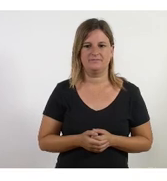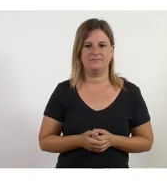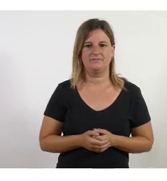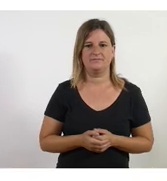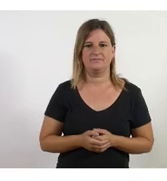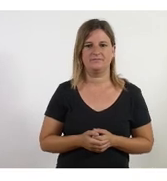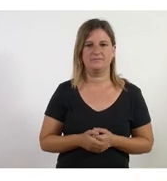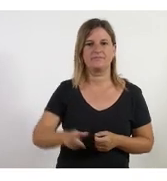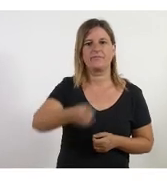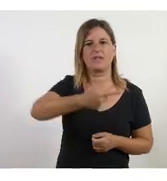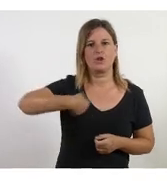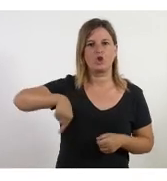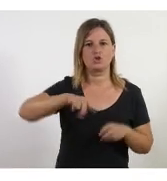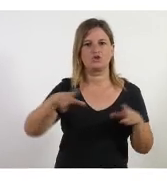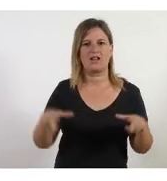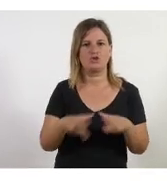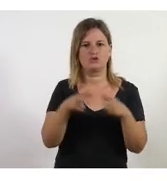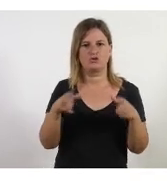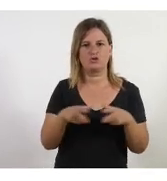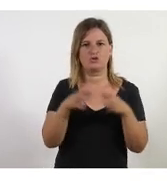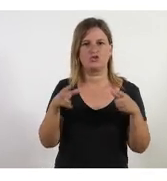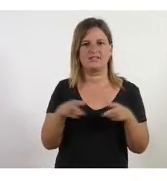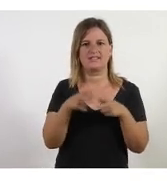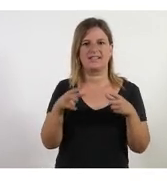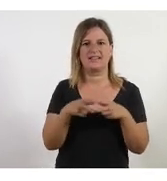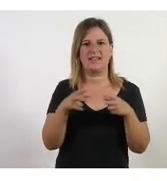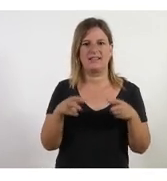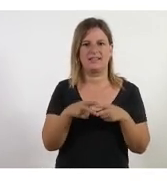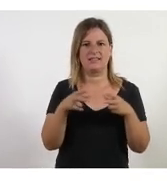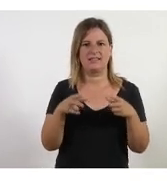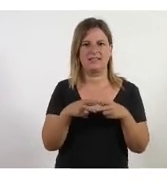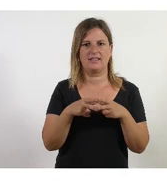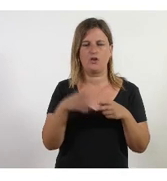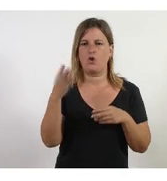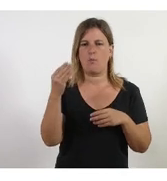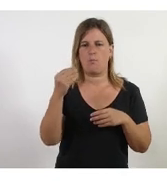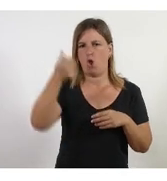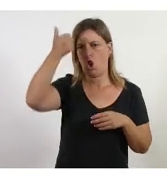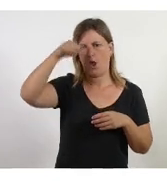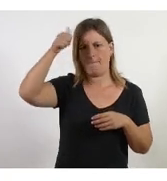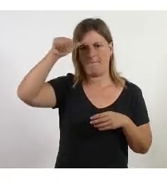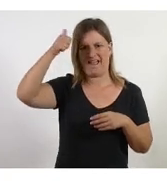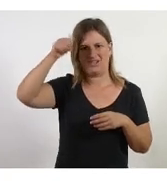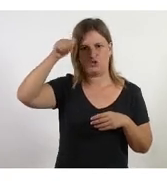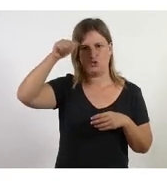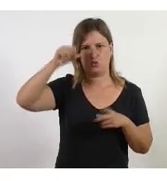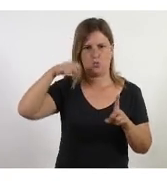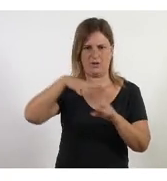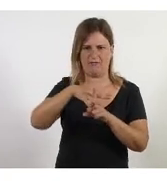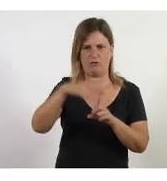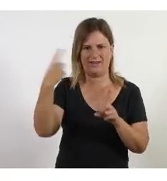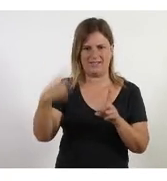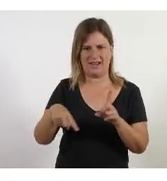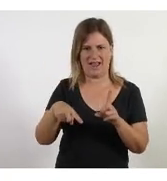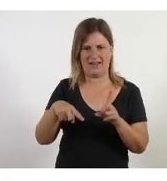La nostra societat, que és una societat molt masculinitzada, no? Molt masculinitzada, no,